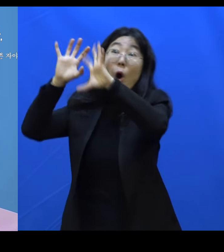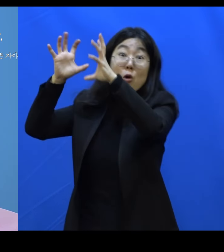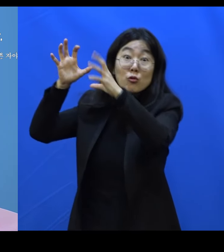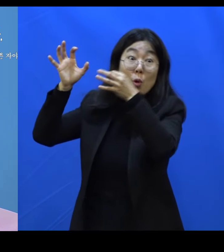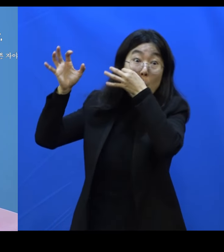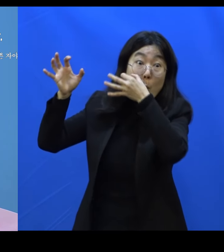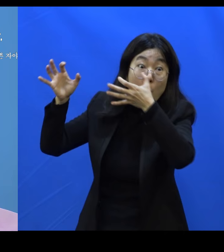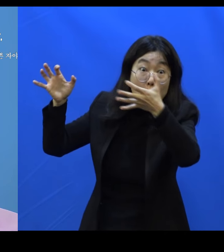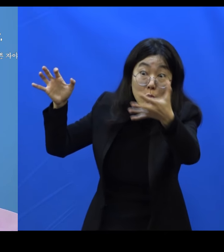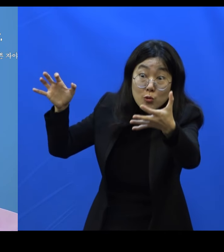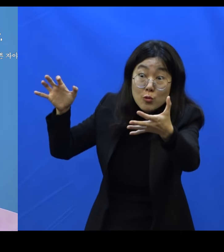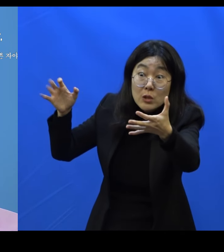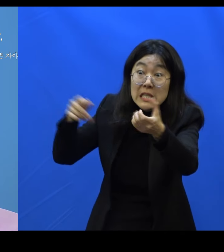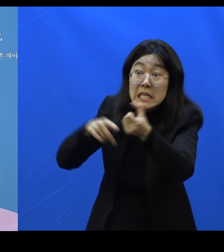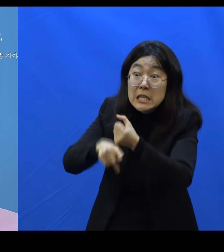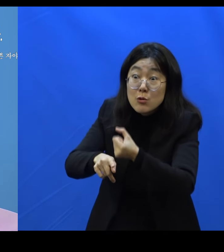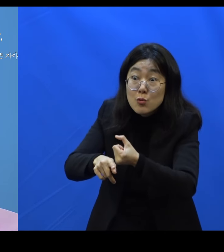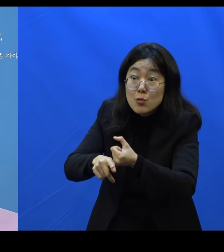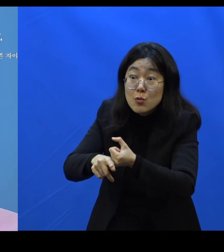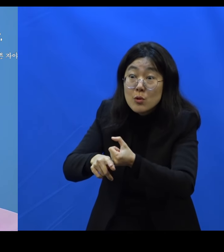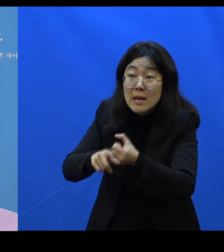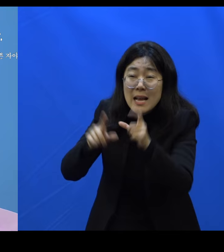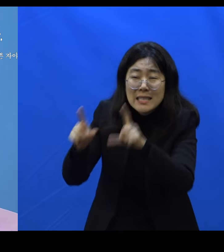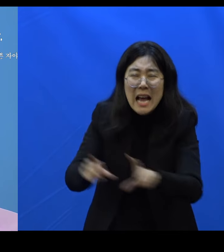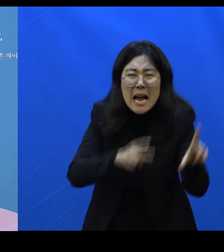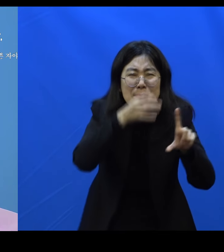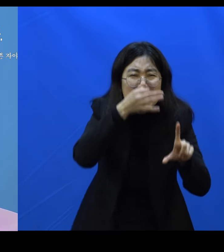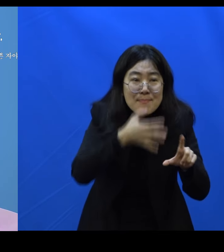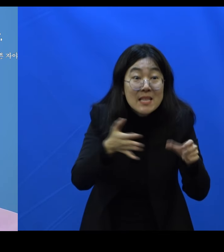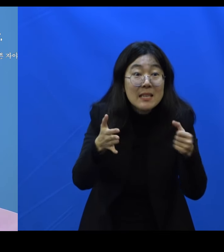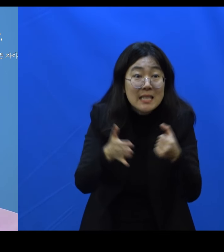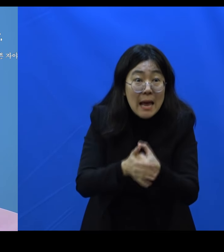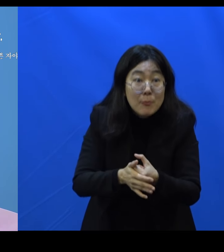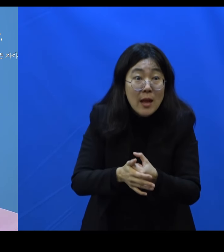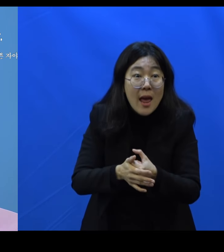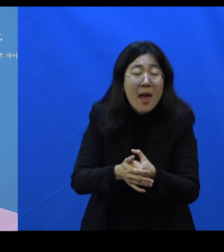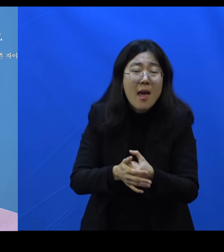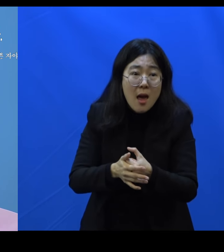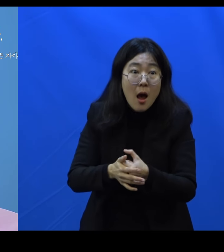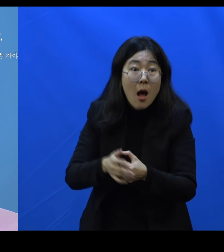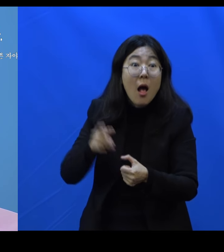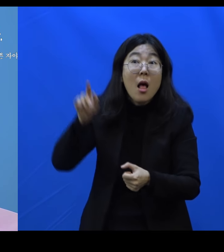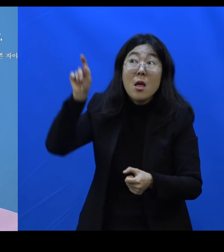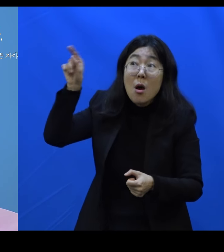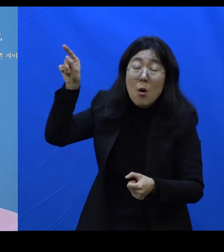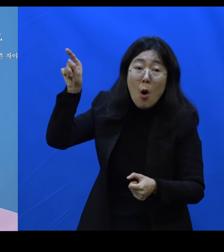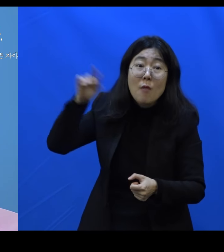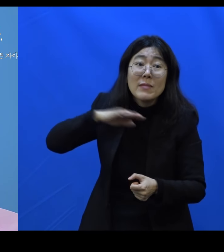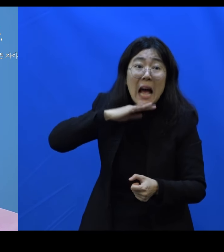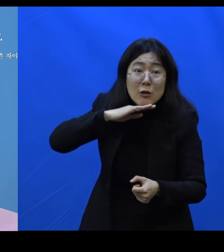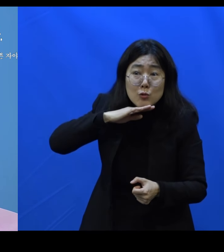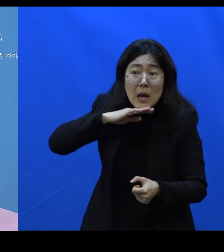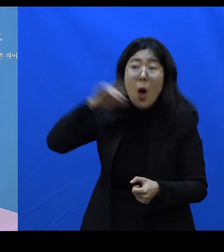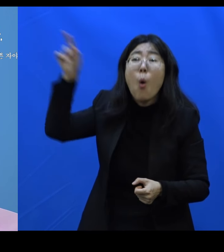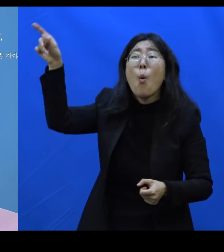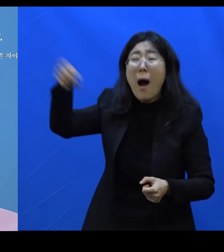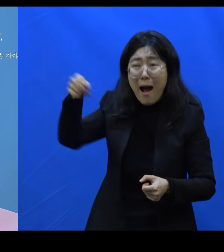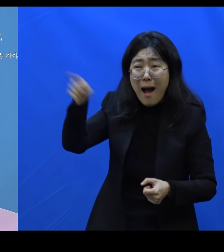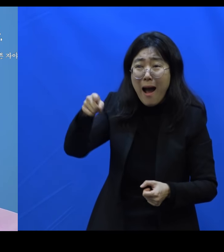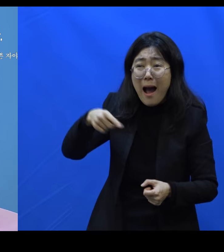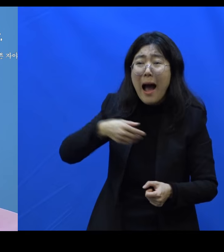속에서도 견뎌내게 하기 위하여 보여주신 겁니다. 단순히 하나의 영적 판타지를 보여주기 위한 것이 아니었다는